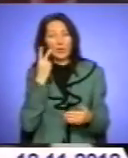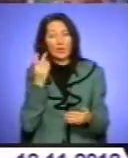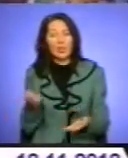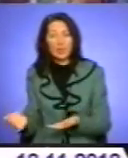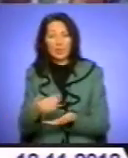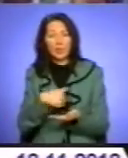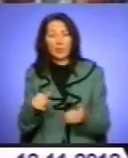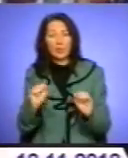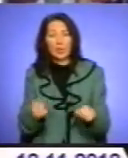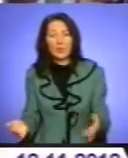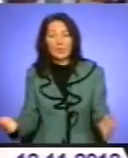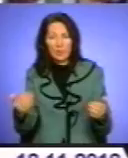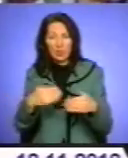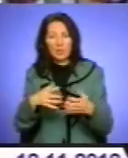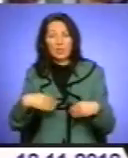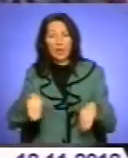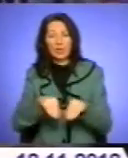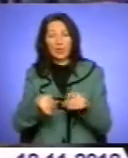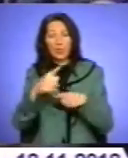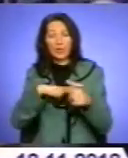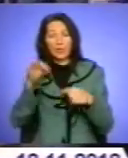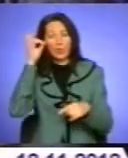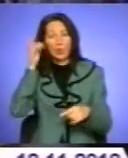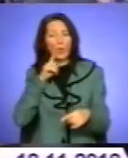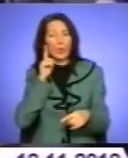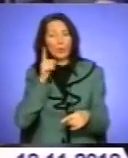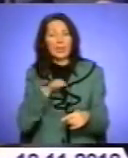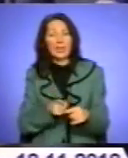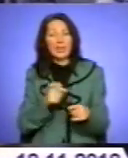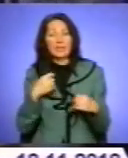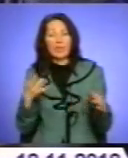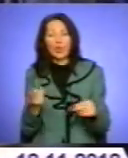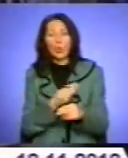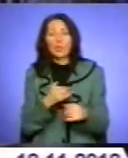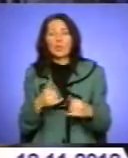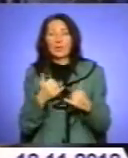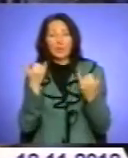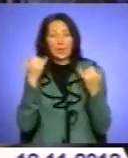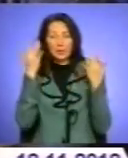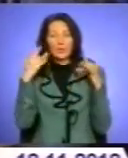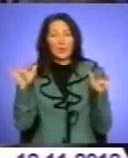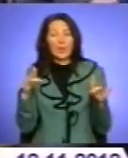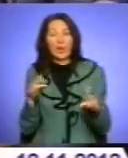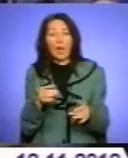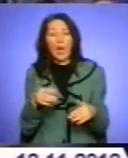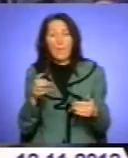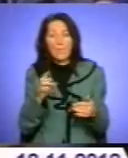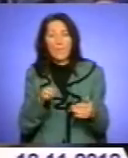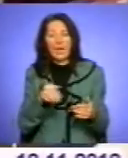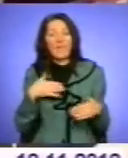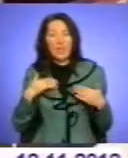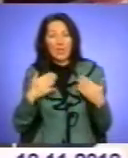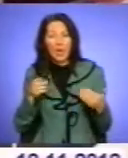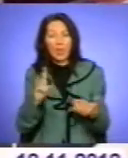разом і повернути спогадами у молодість. Яке ж свято без приємних сюрпризів. Віктор Сак привітав Зіновія Івановича Кізиму та Миколу